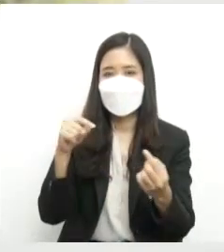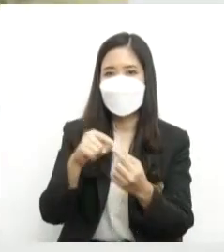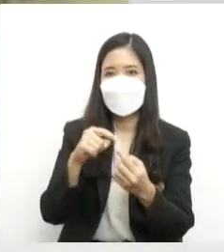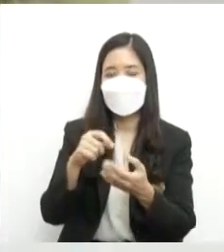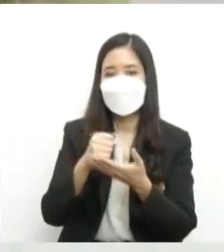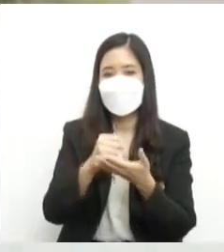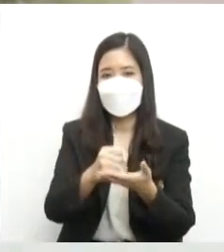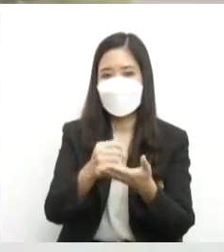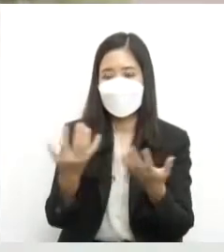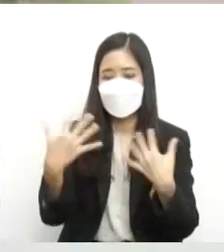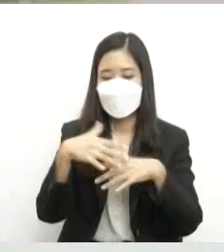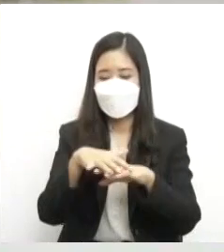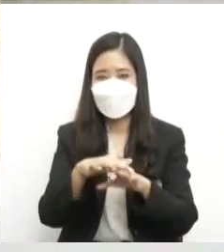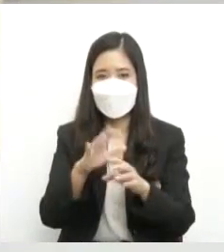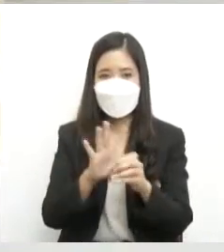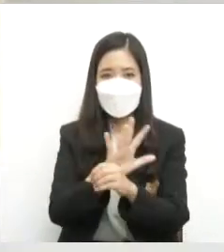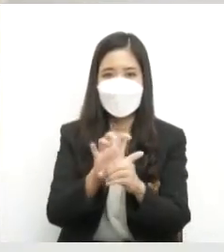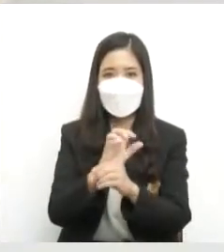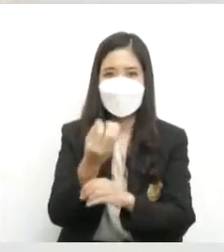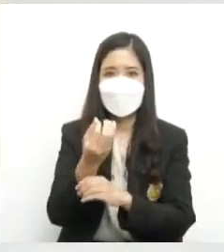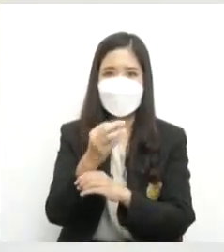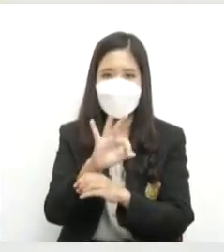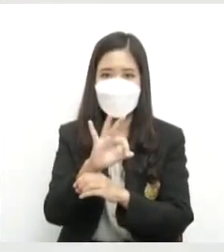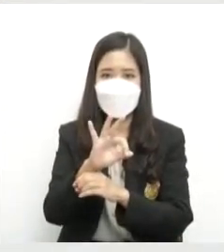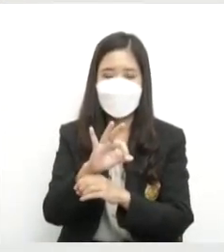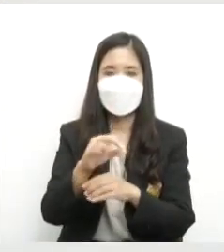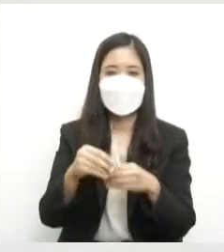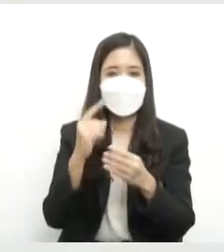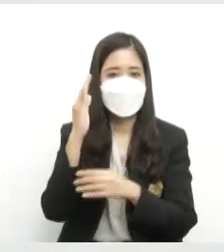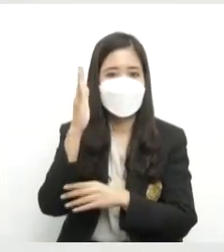ษฎร์ร่วมใจสู้ภัยโควิดยังคงดำเนินต่อไ